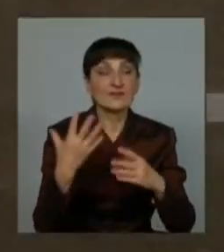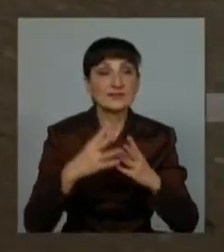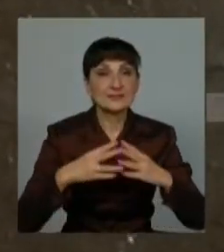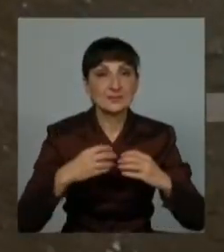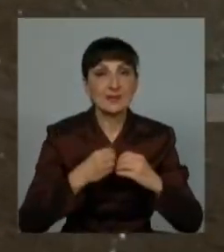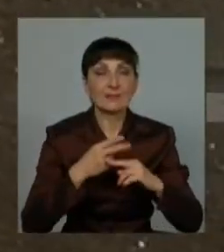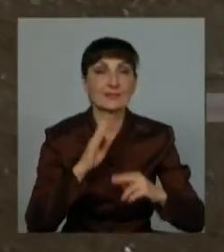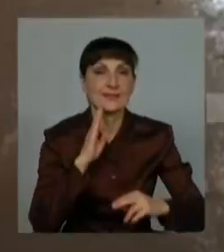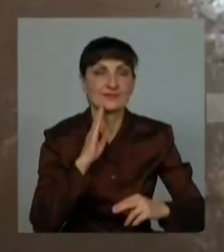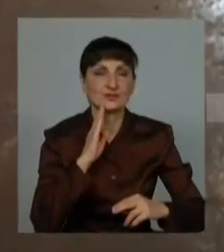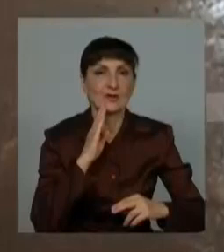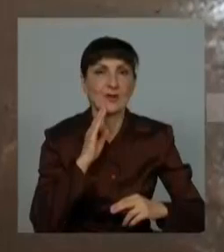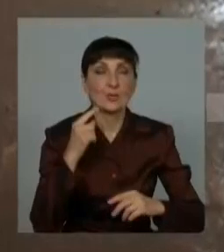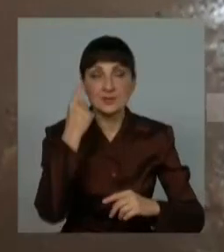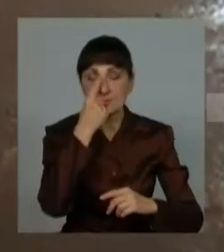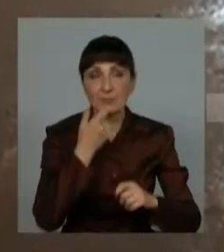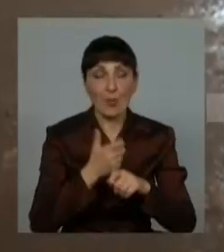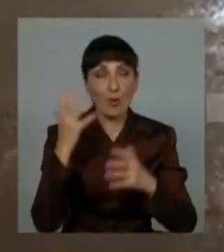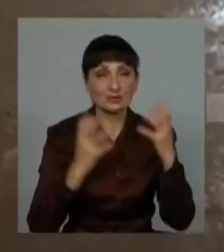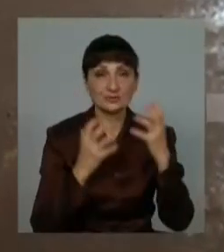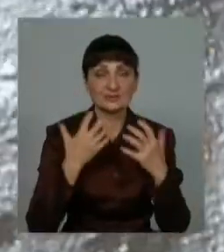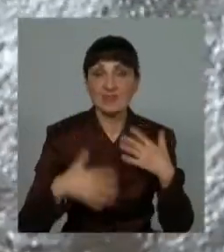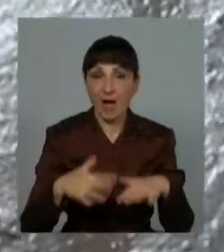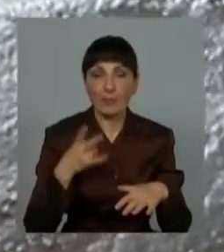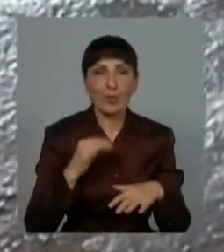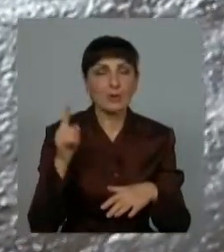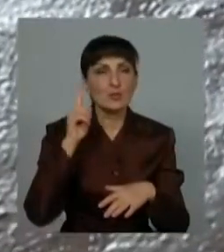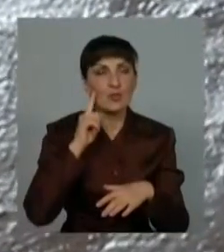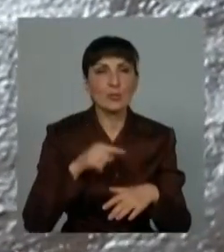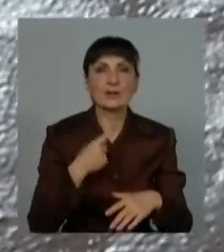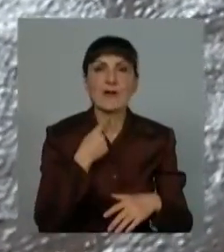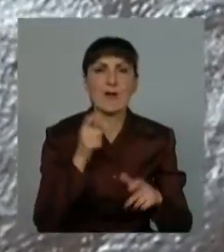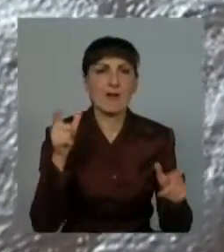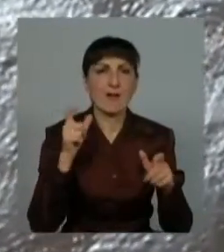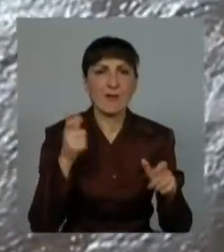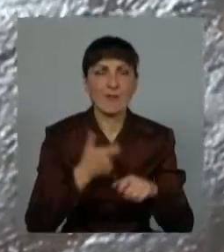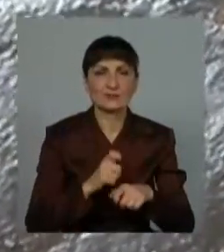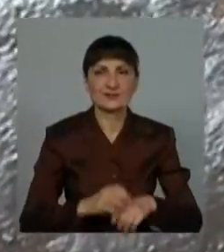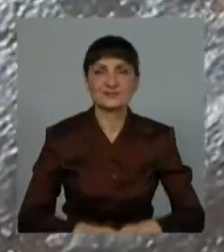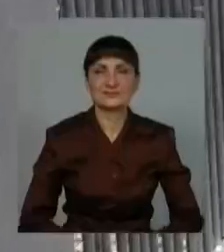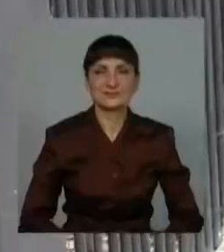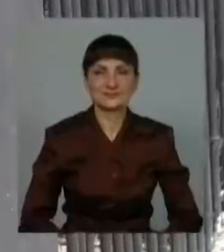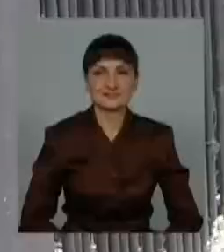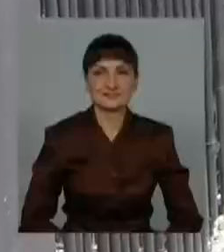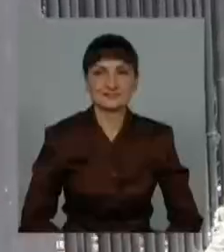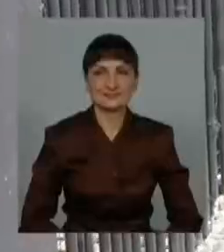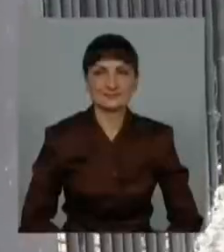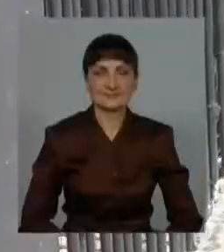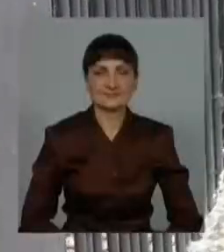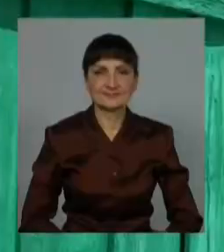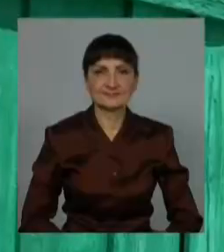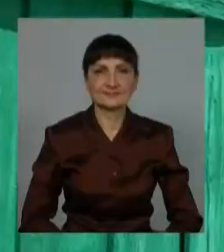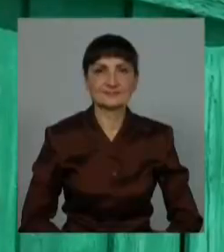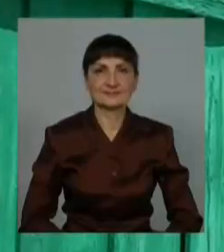на себя самки. Мимика у них развита очень слабо, зато они умеют издавать очень милые звуки.